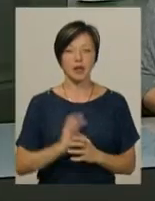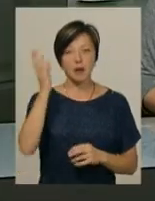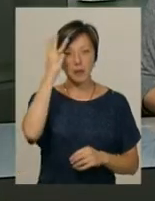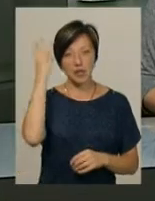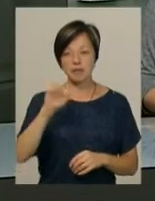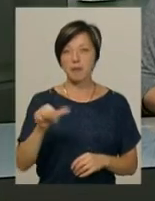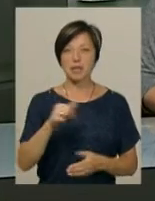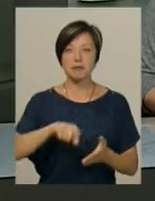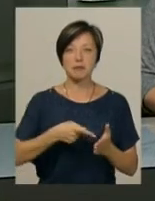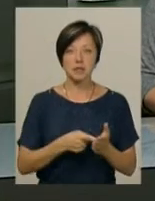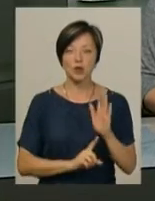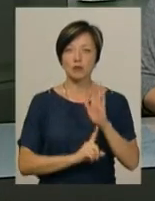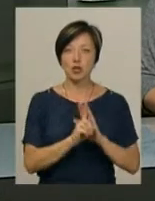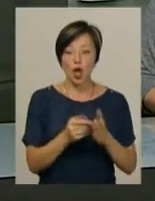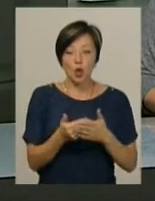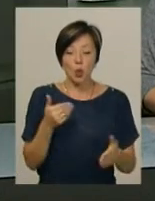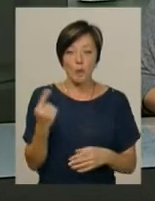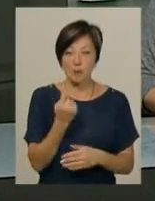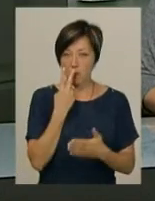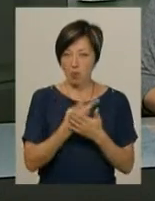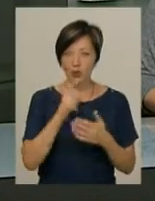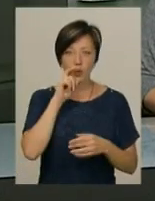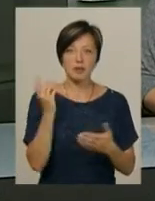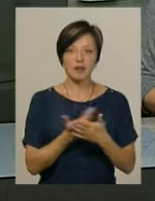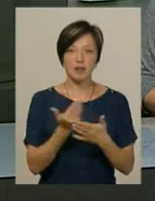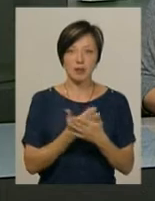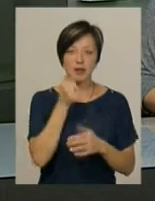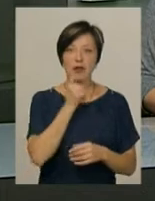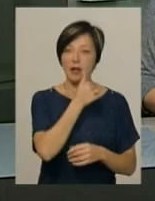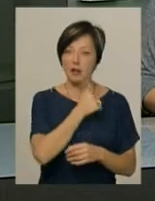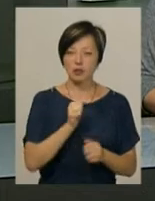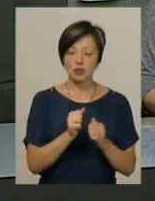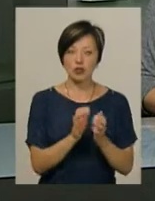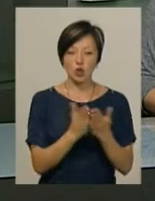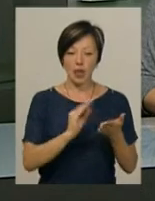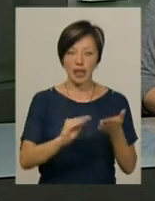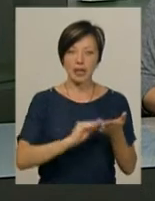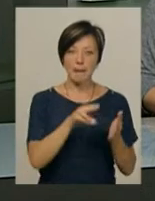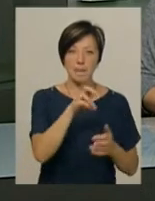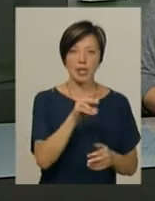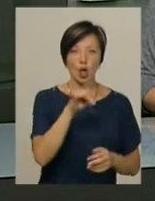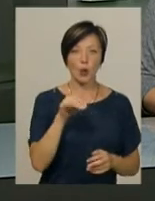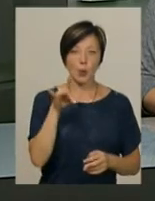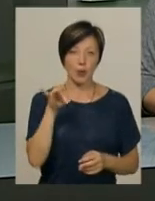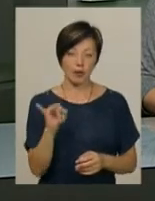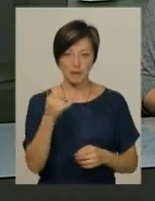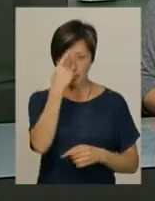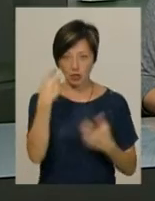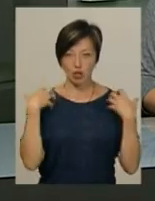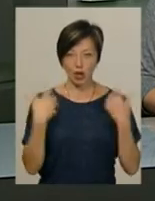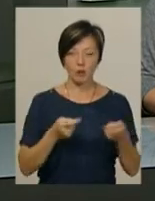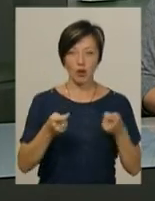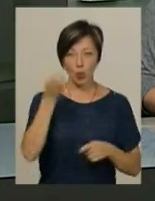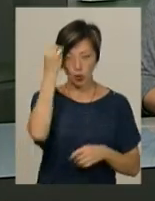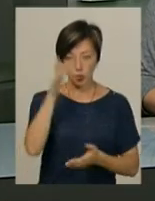Хмельницький – перше місто, з якого розпочався допрем'єрний показ українського фільму «Таємний щоденник» Симона Петлюри. Про це повідомив начальник управління